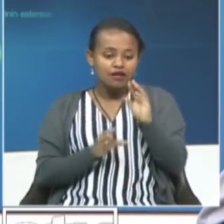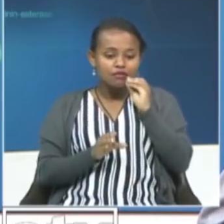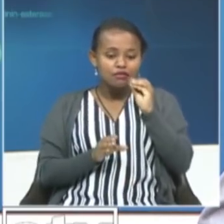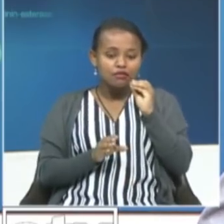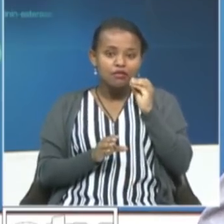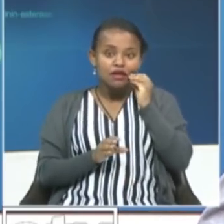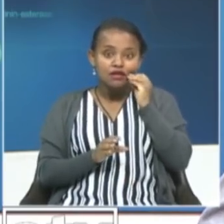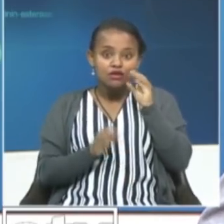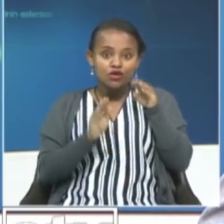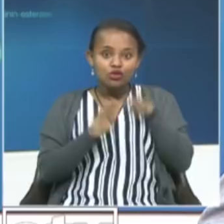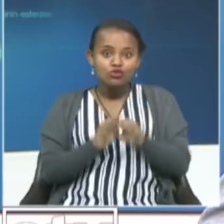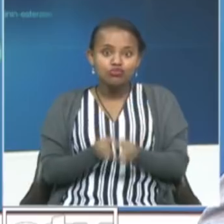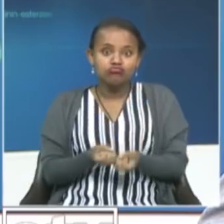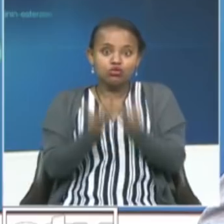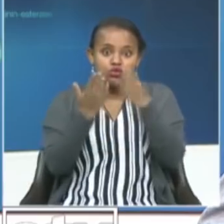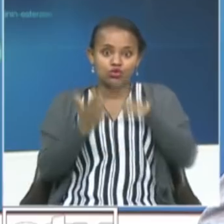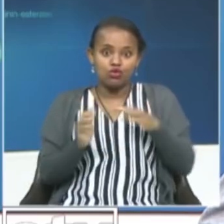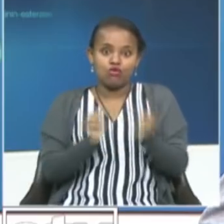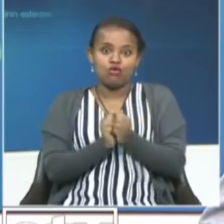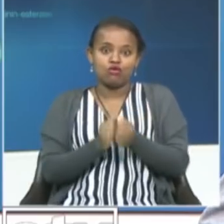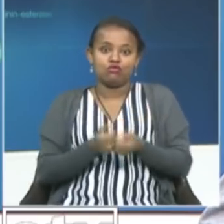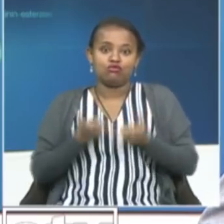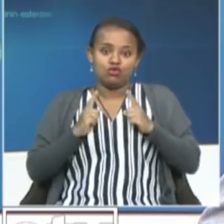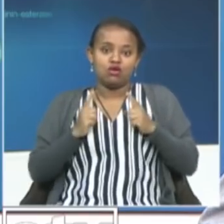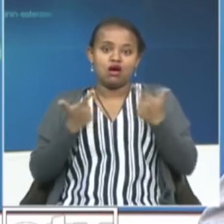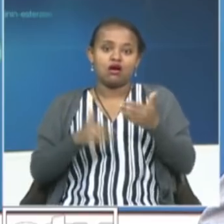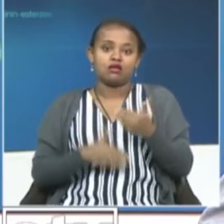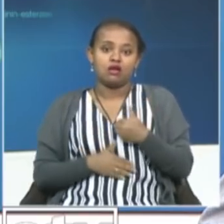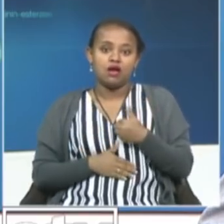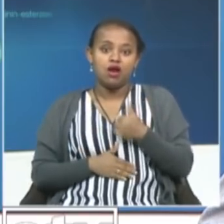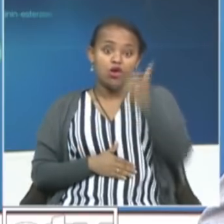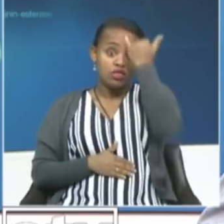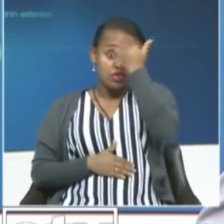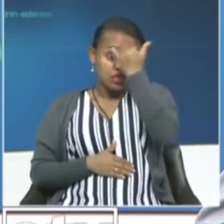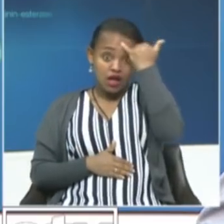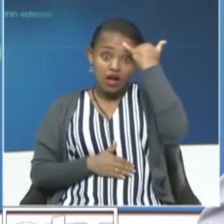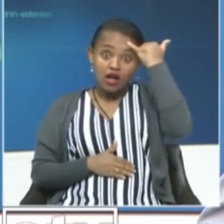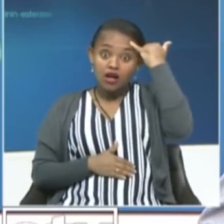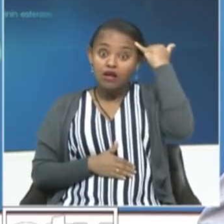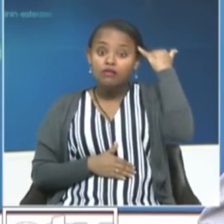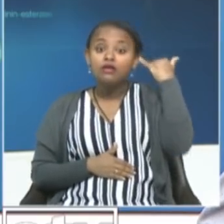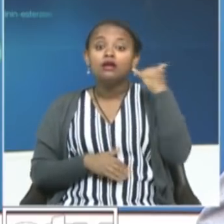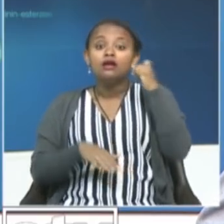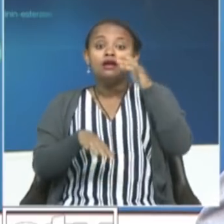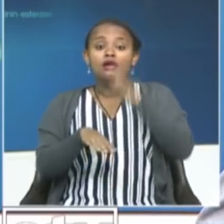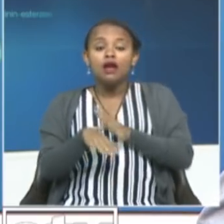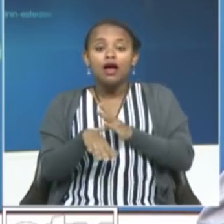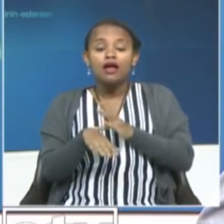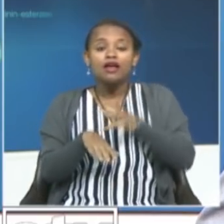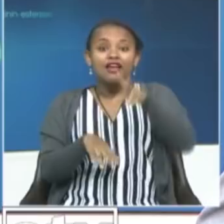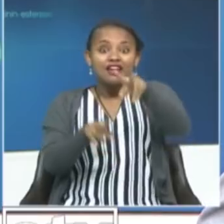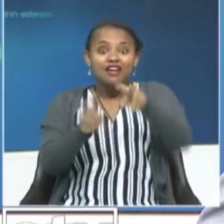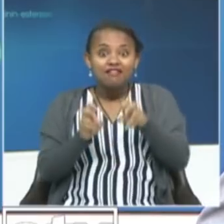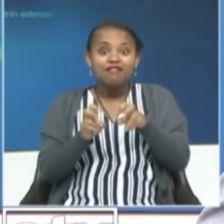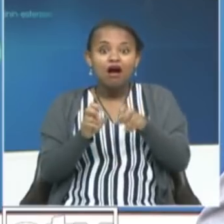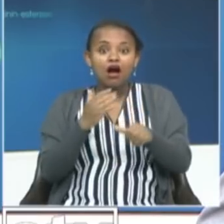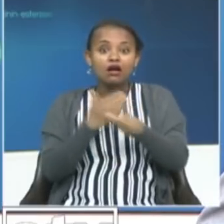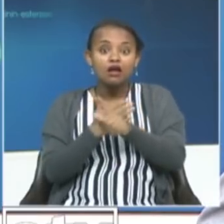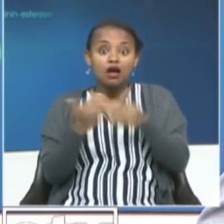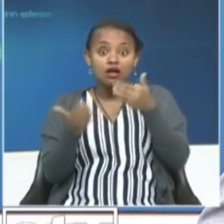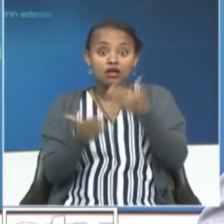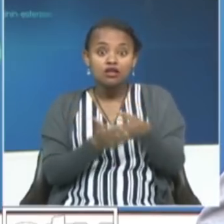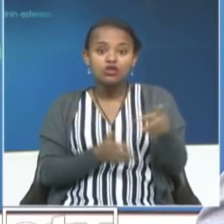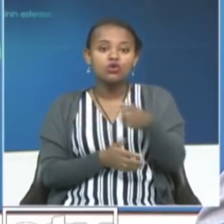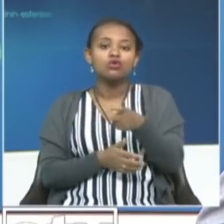ቤተሰብ በዛ ብሎ የመኖር አጋጣሚዎች አሉ። እንግዲህ ጣሊያንም ላይ አሁን የከፋ አደጋ እንዲደርስ ምክንያት ከሆኑት